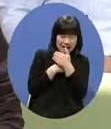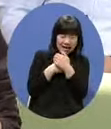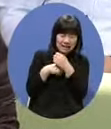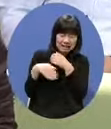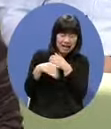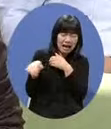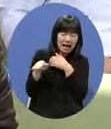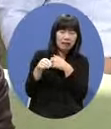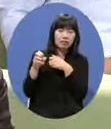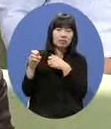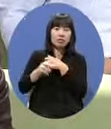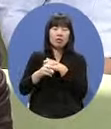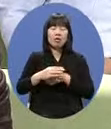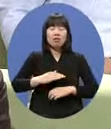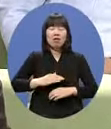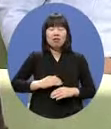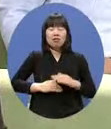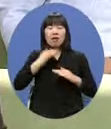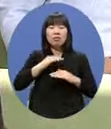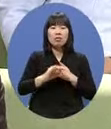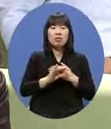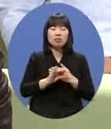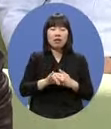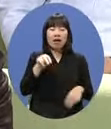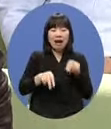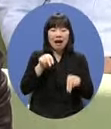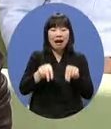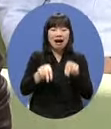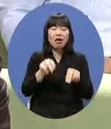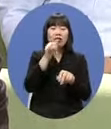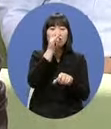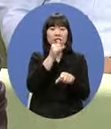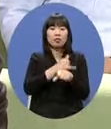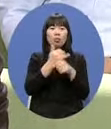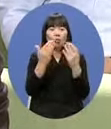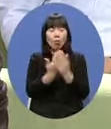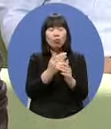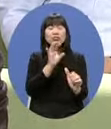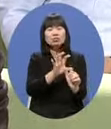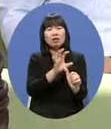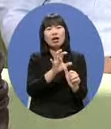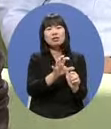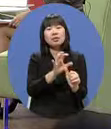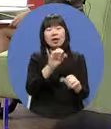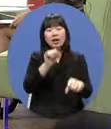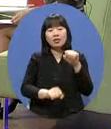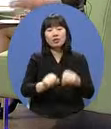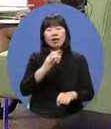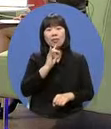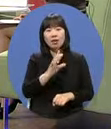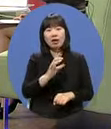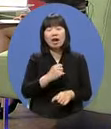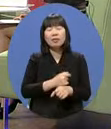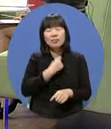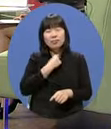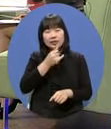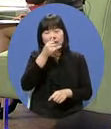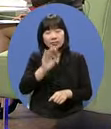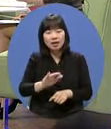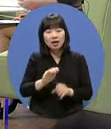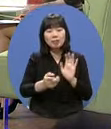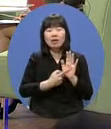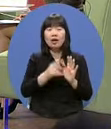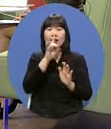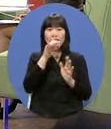흥분하면 또 마구 띠거 요게 다 야단 맞는 행동들이라 거예요 하고 싶은게 있는데 이게 표현이 안돼서 그 그 언어가 잘